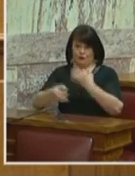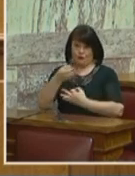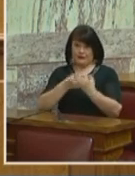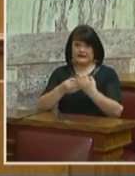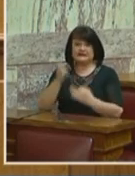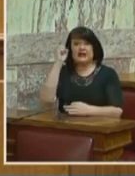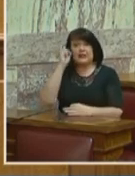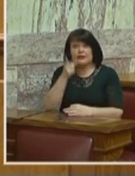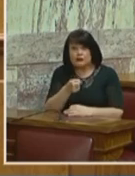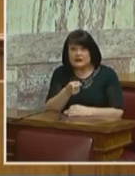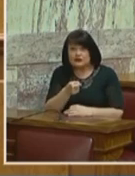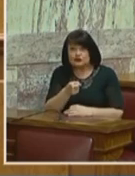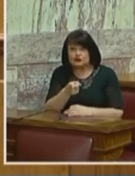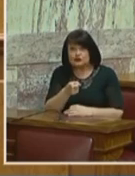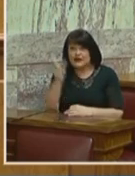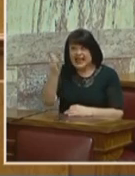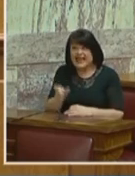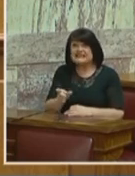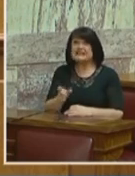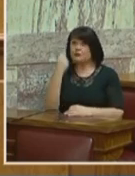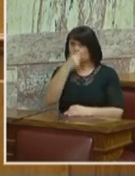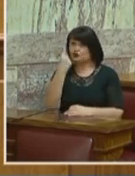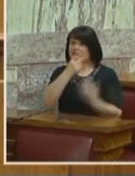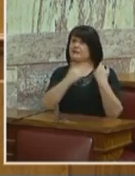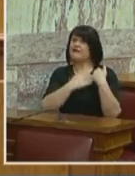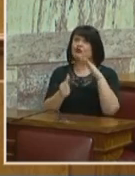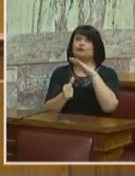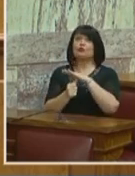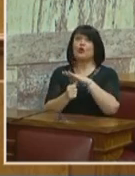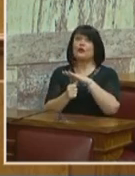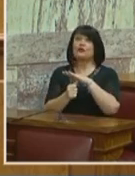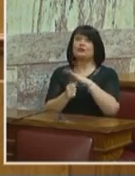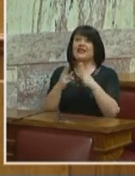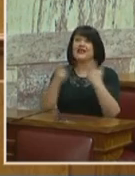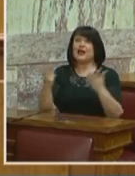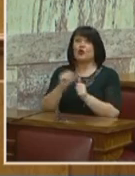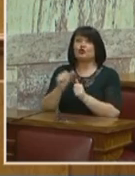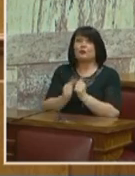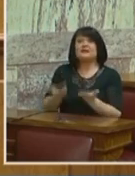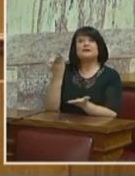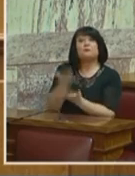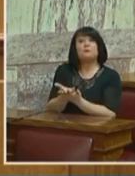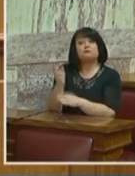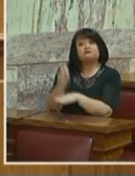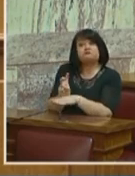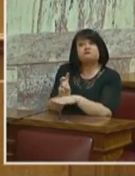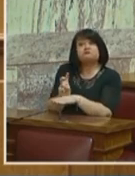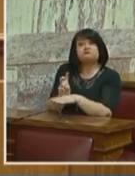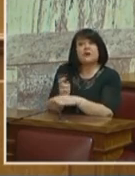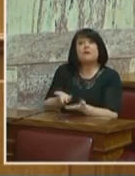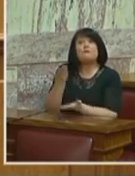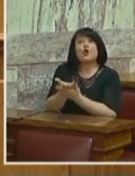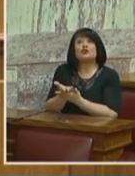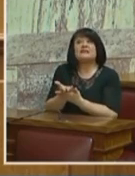κύριε Πρόεδρε, και είστε προσωπικά υπεύθυνος γι' αυτό, ότι εκκρεμεί εδώ και 18 μήνες πρόταση της Νέας Δημοκρατίας, την οποία δεν εισάγεται